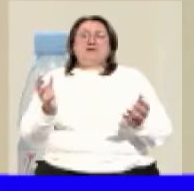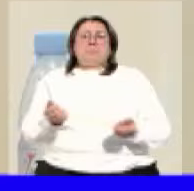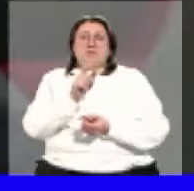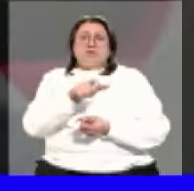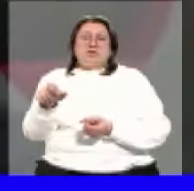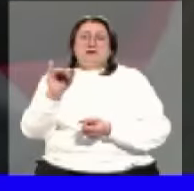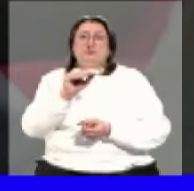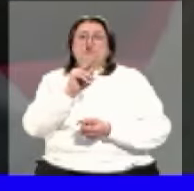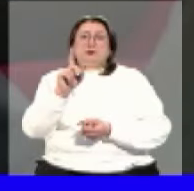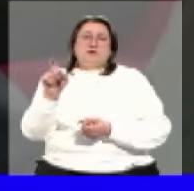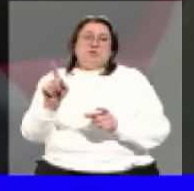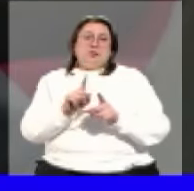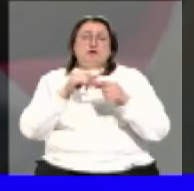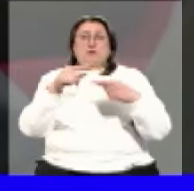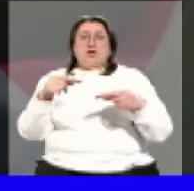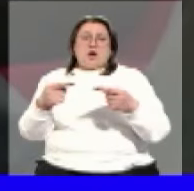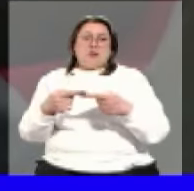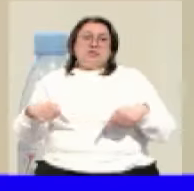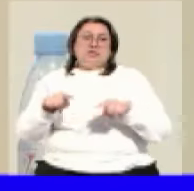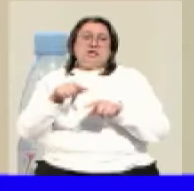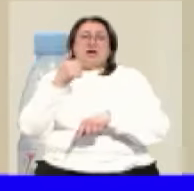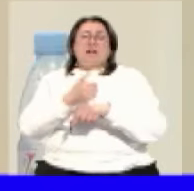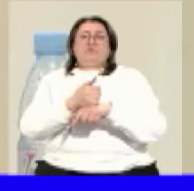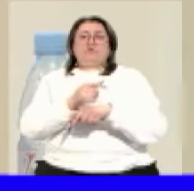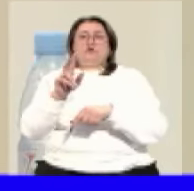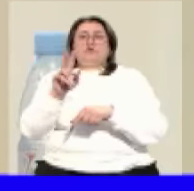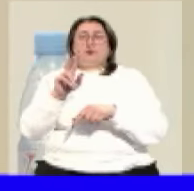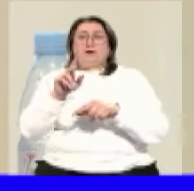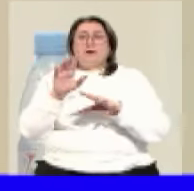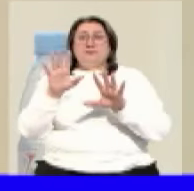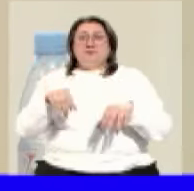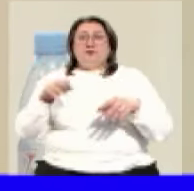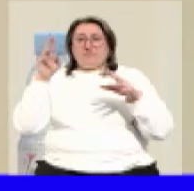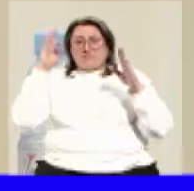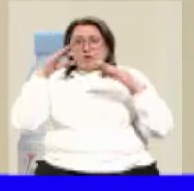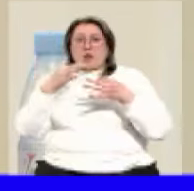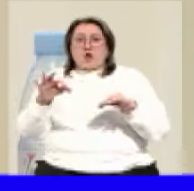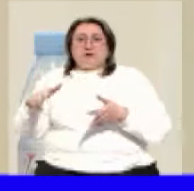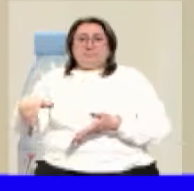су өткелдері ашық болуы қажет. Қоқыстан тазартылсын, жұмыстар қазірден басталуы керек.